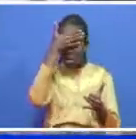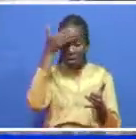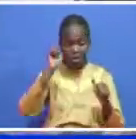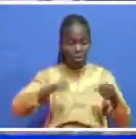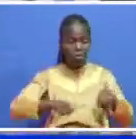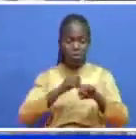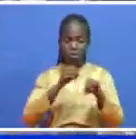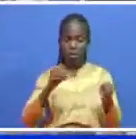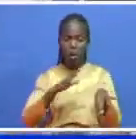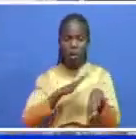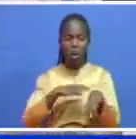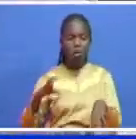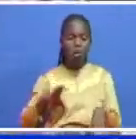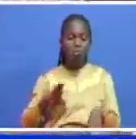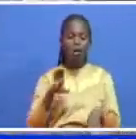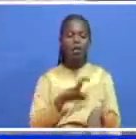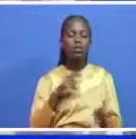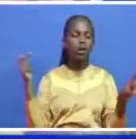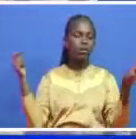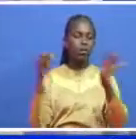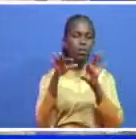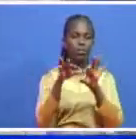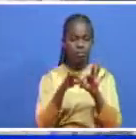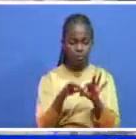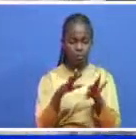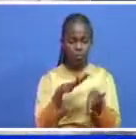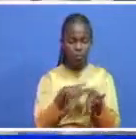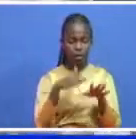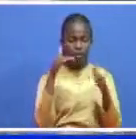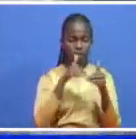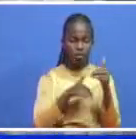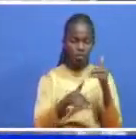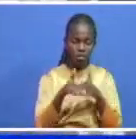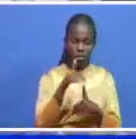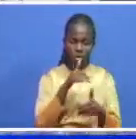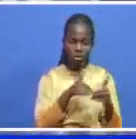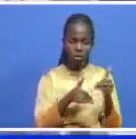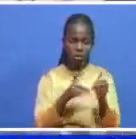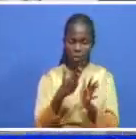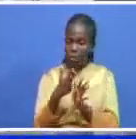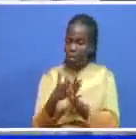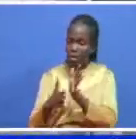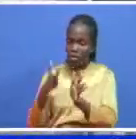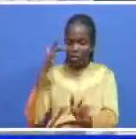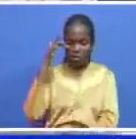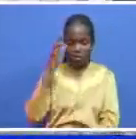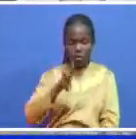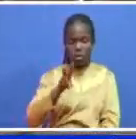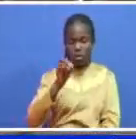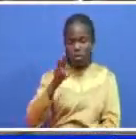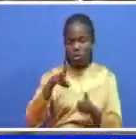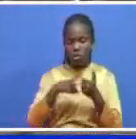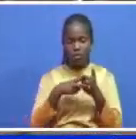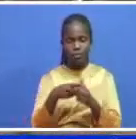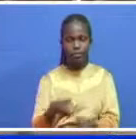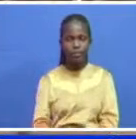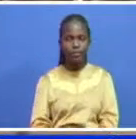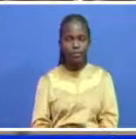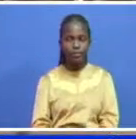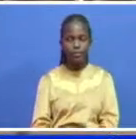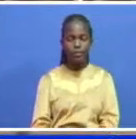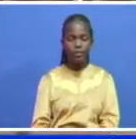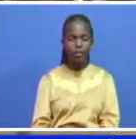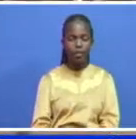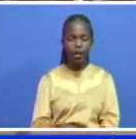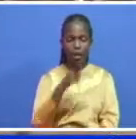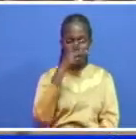sianzama nene ya Azimio. Masavuni makula inene si ukita mwaka nwangilile na miongole na mwanza. Uona Kalonzo